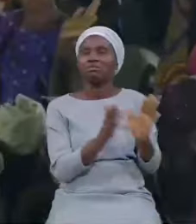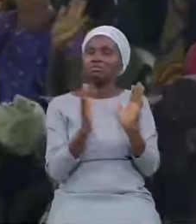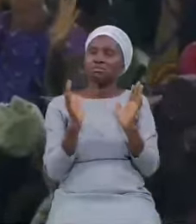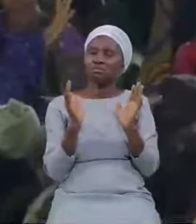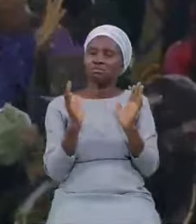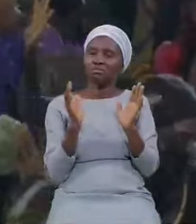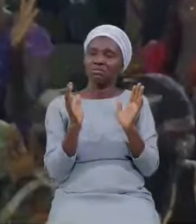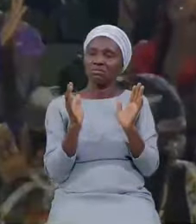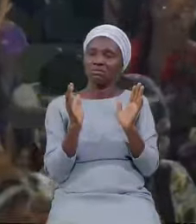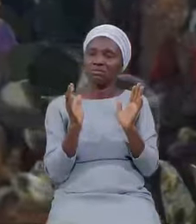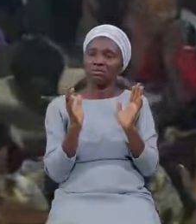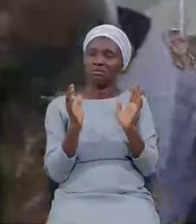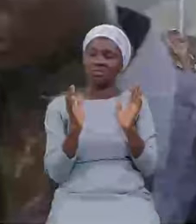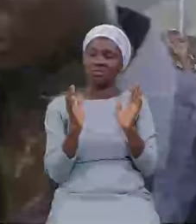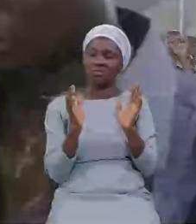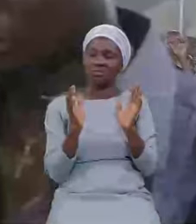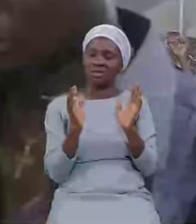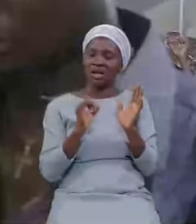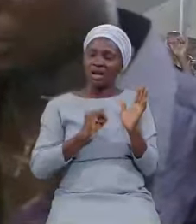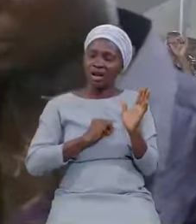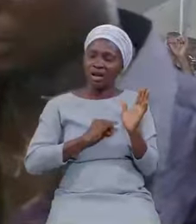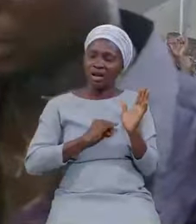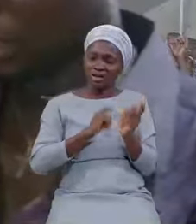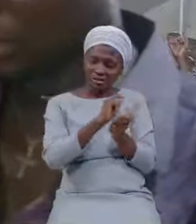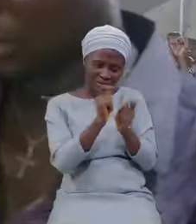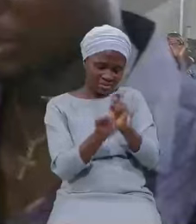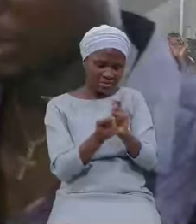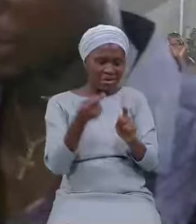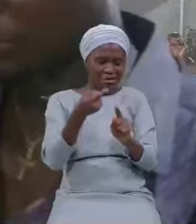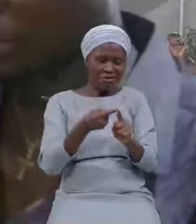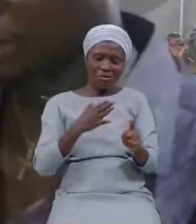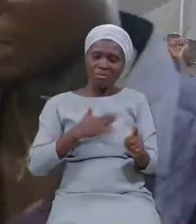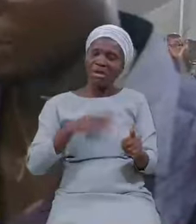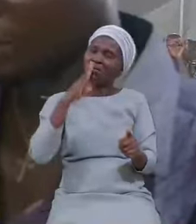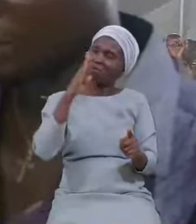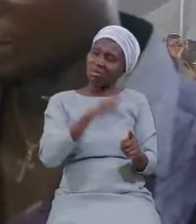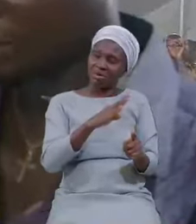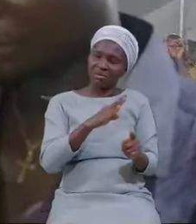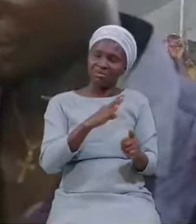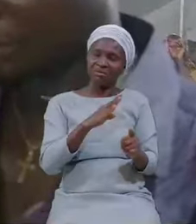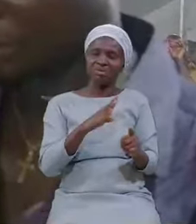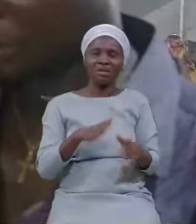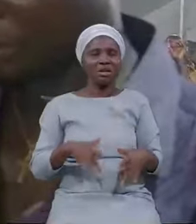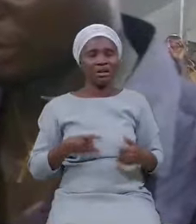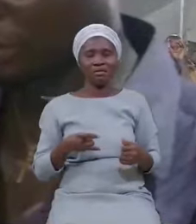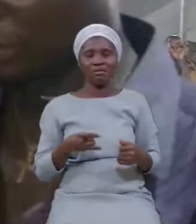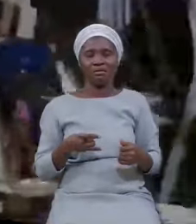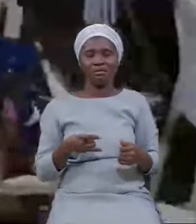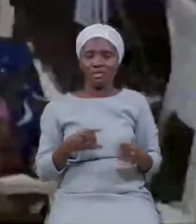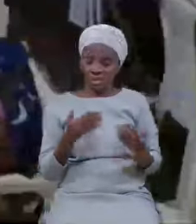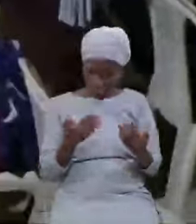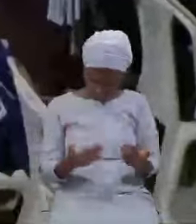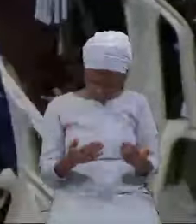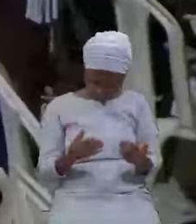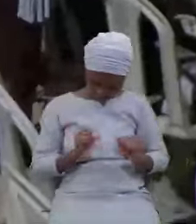Je me détourne de mes mauvaises voies. Je me détourne de toutes choses et je me tourne